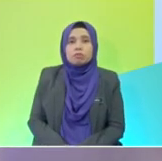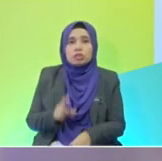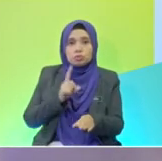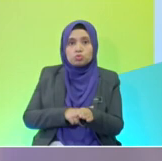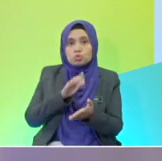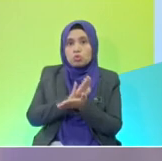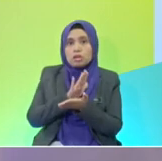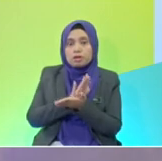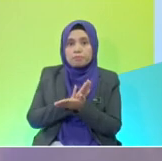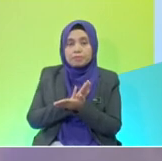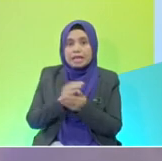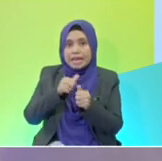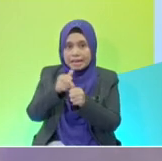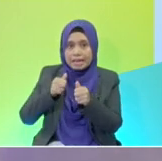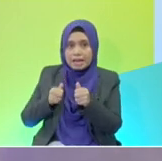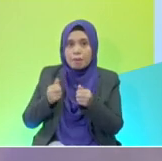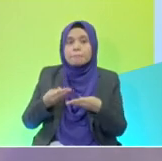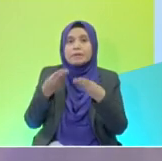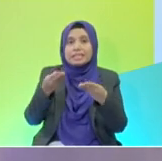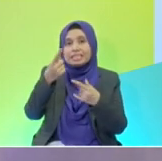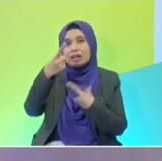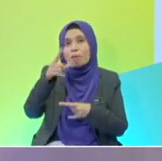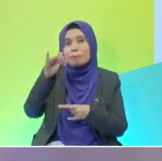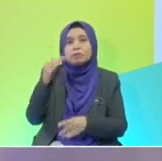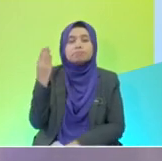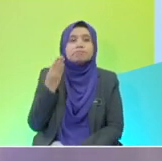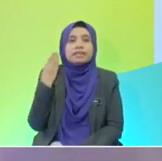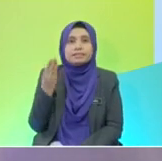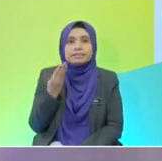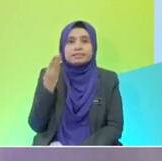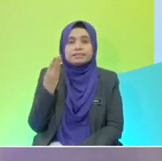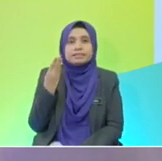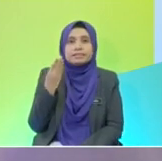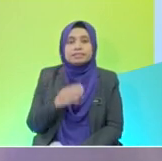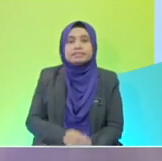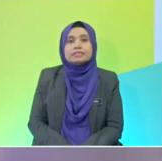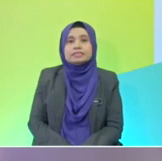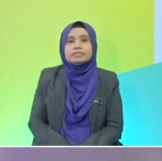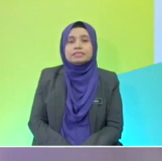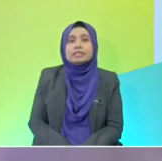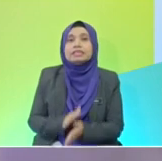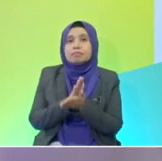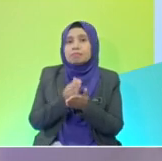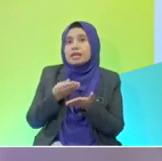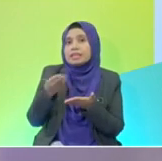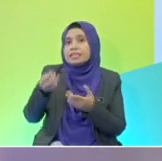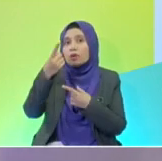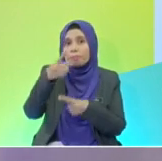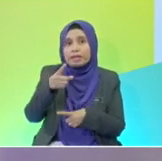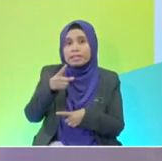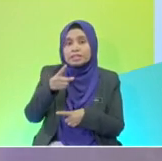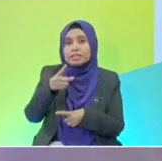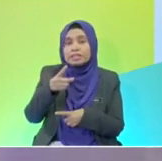sekolah jadi ilakan bagi jawaban yang biasa-biasa biasa jadi bagi Jokowi